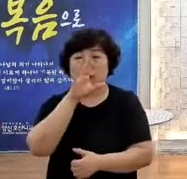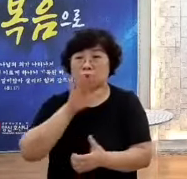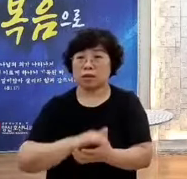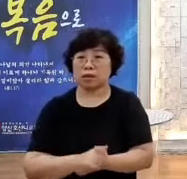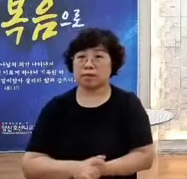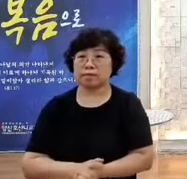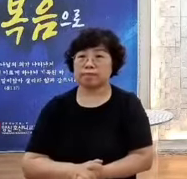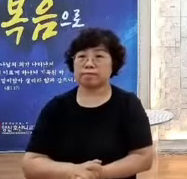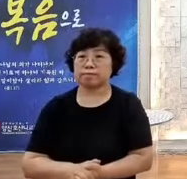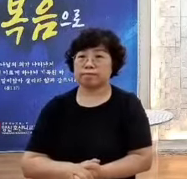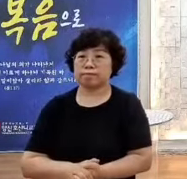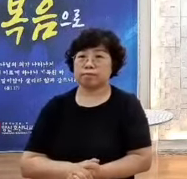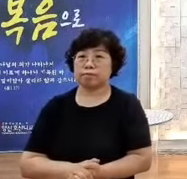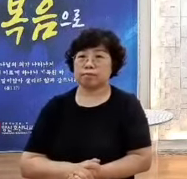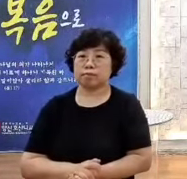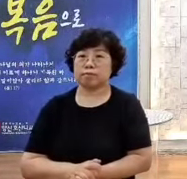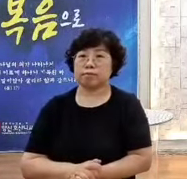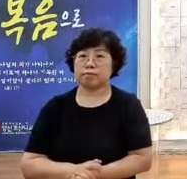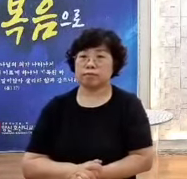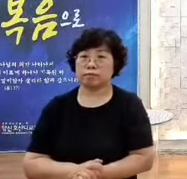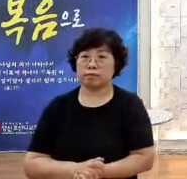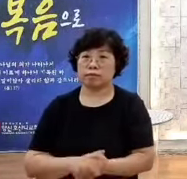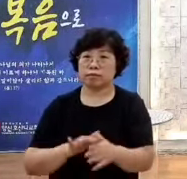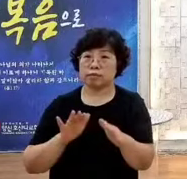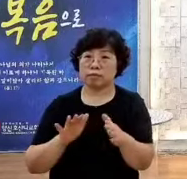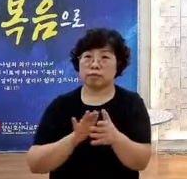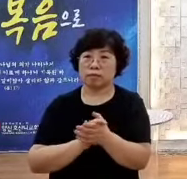화평을 누리자 되어 있는데, 이 본문을,